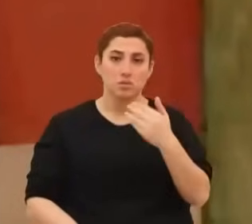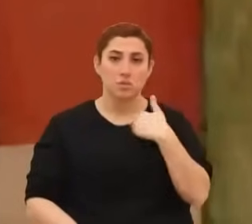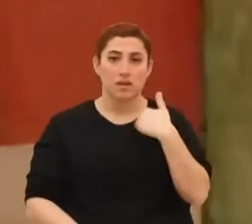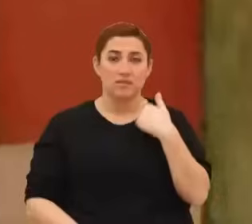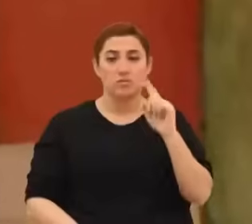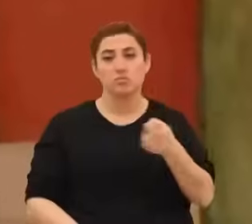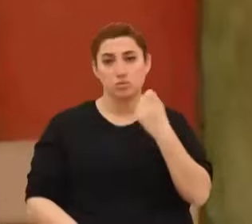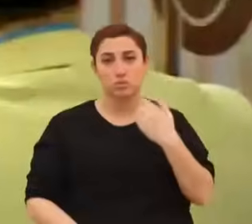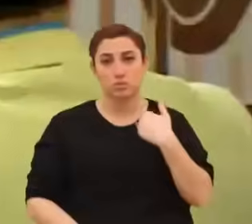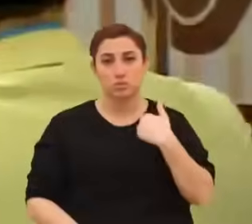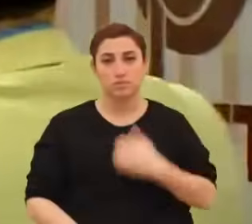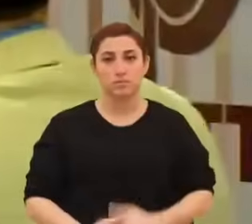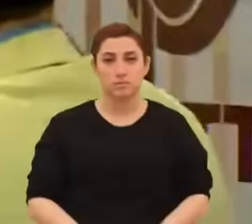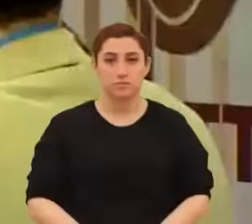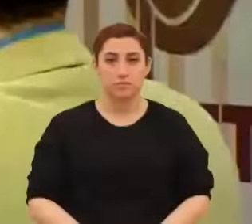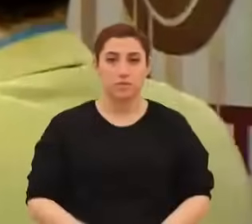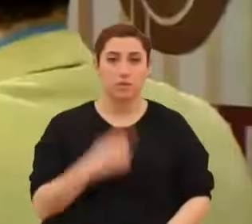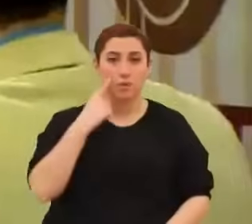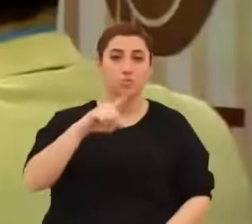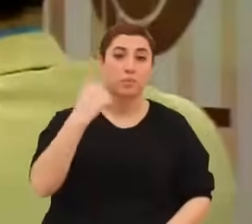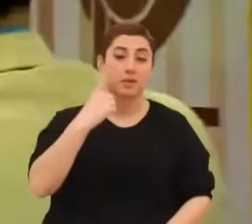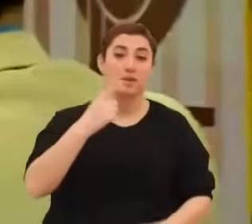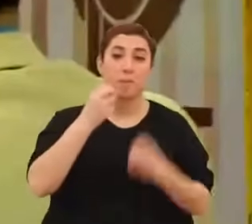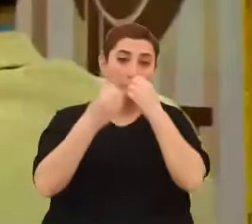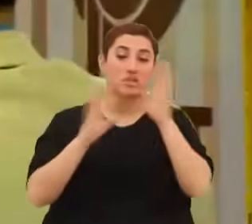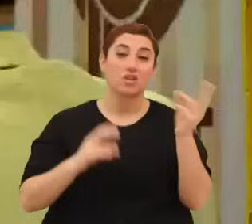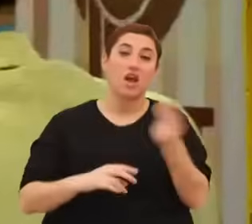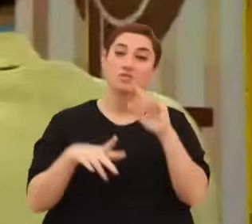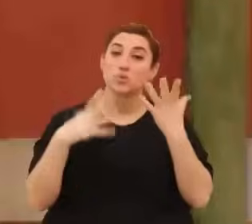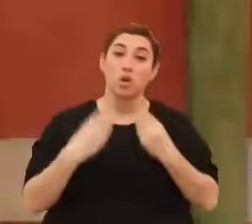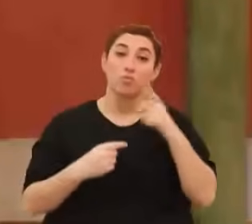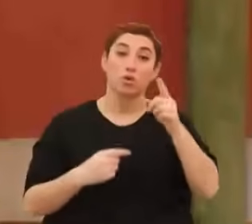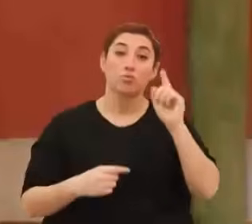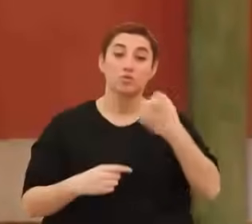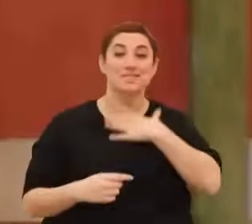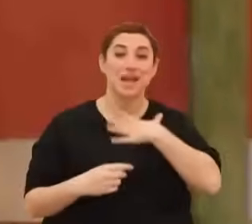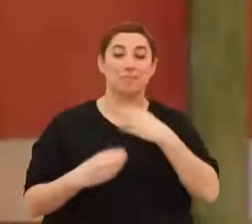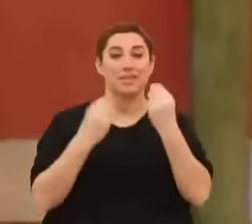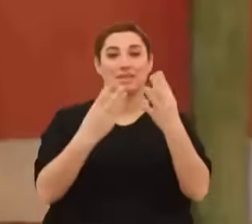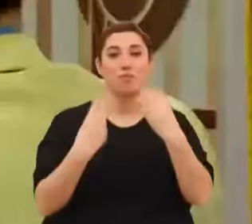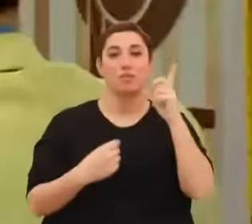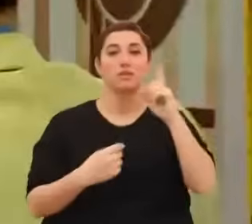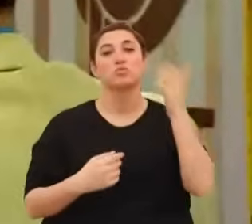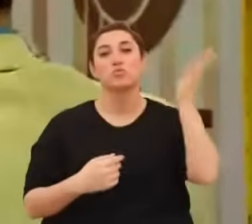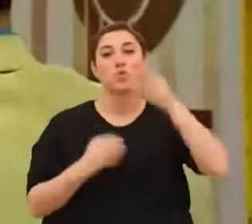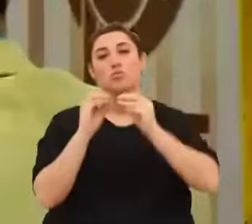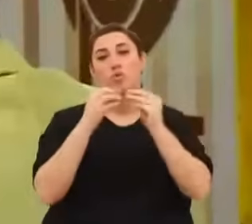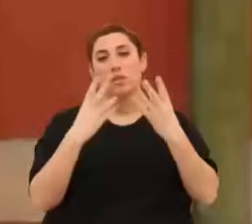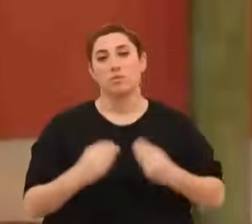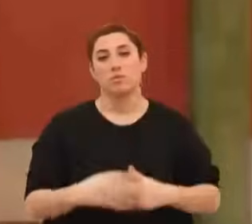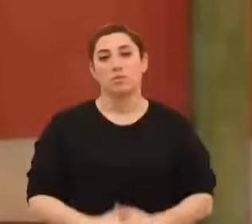de buldum işte. Bak bu birisinin bahçesinde kaçmış olabilir. Bulup sahibini teslim etmek lazım. Sonra problem